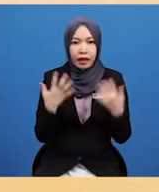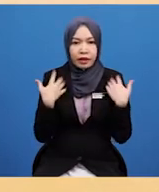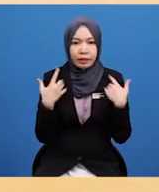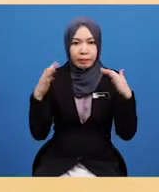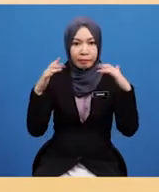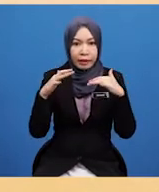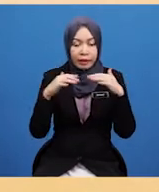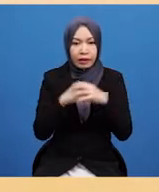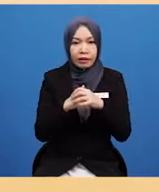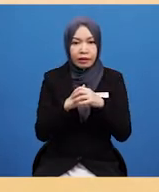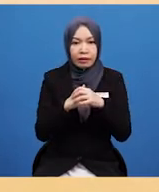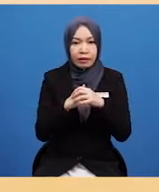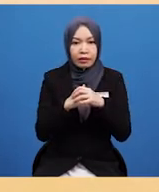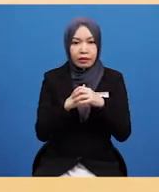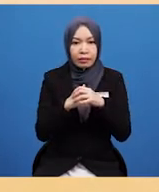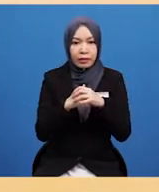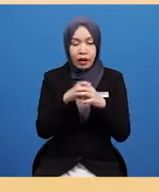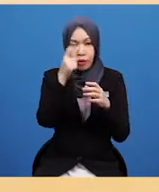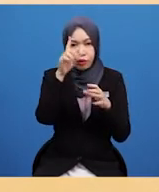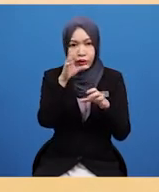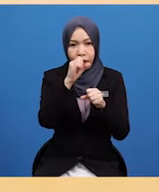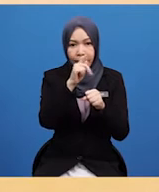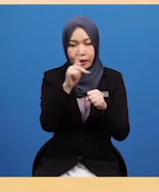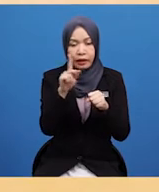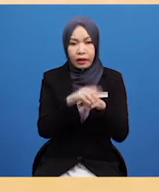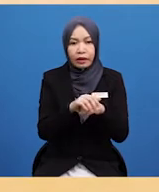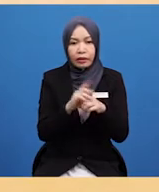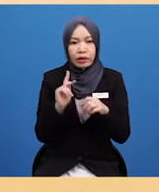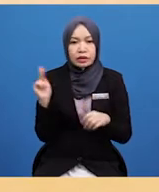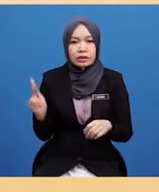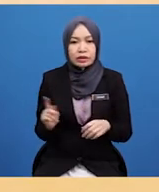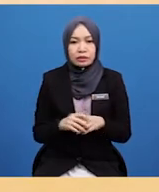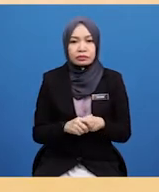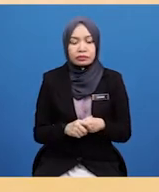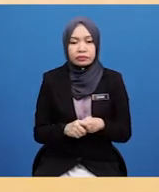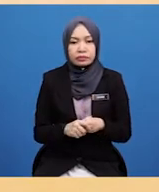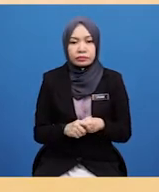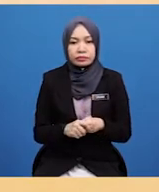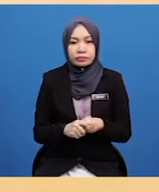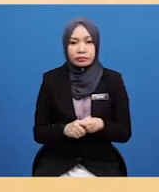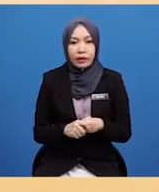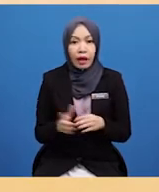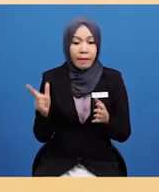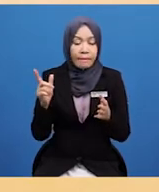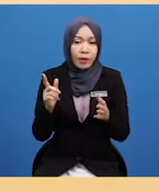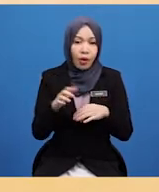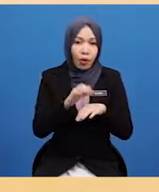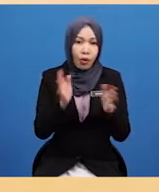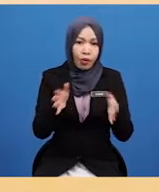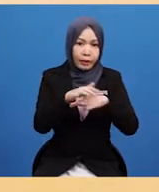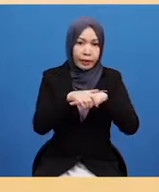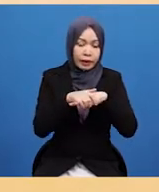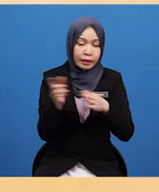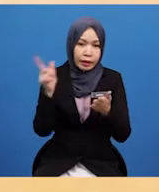ialah memperuntukkan kuasa pesuruhjaya tinggi British meletakkan negeri Melayu di bawah